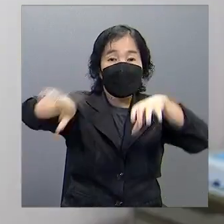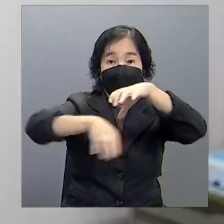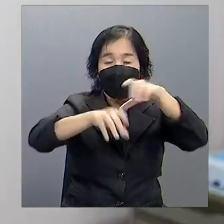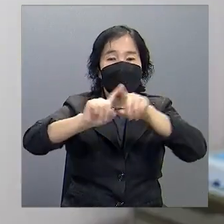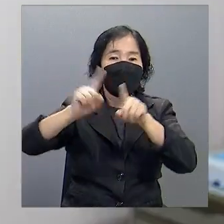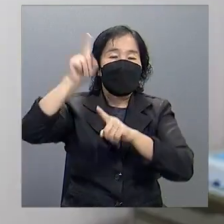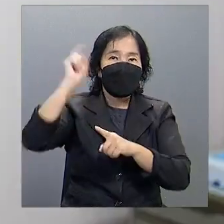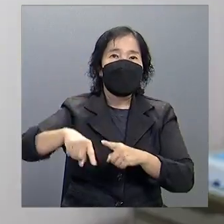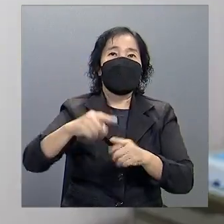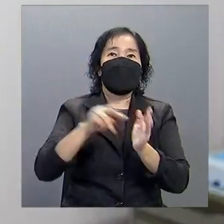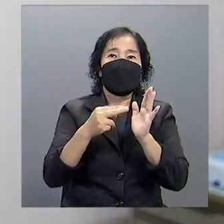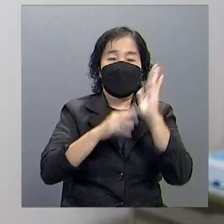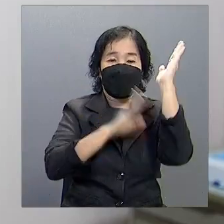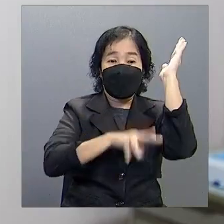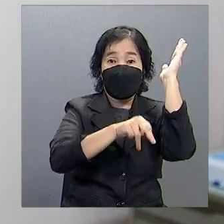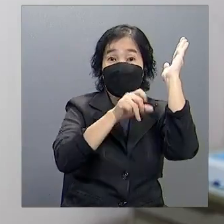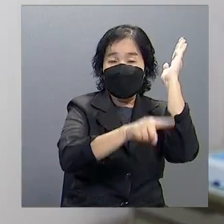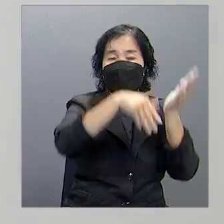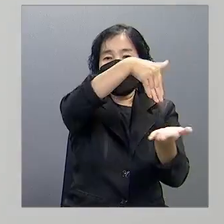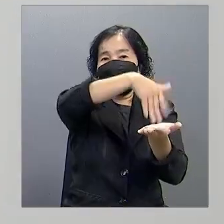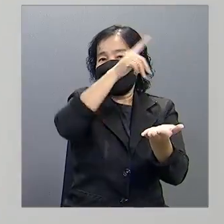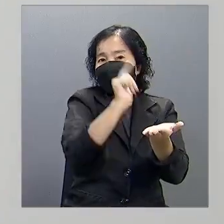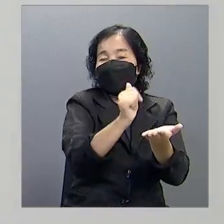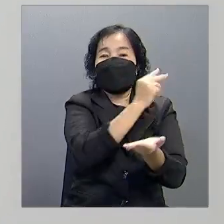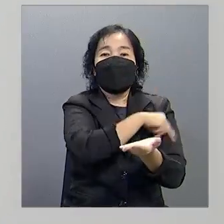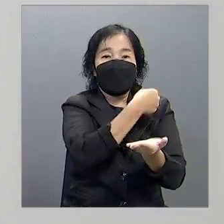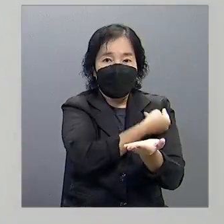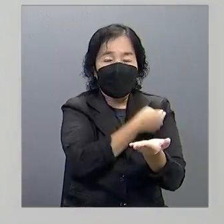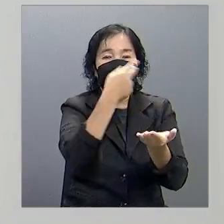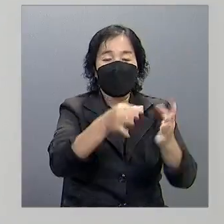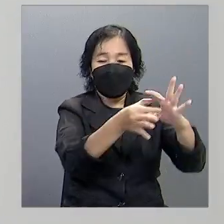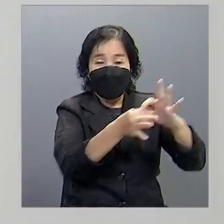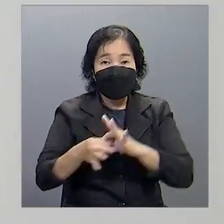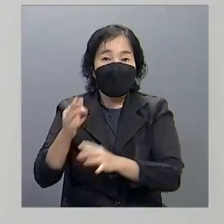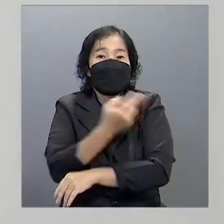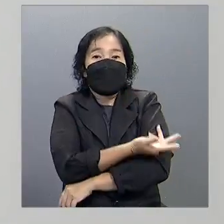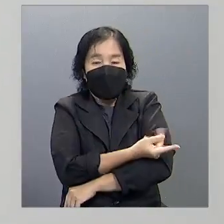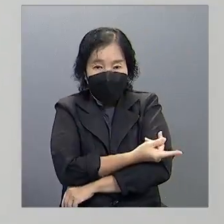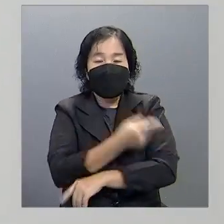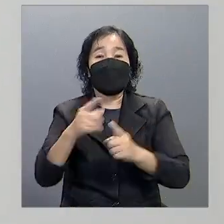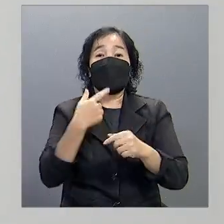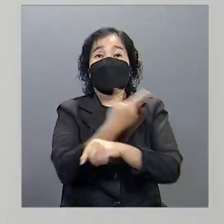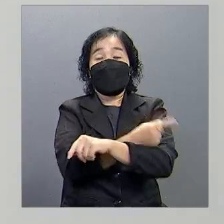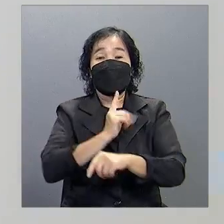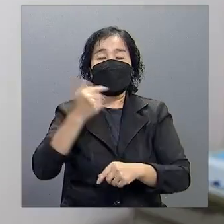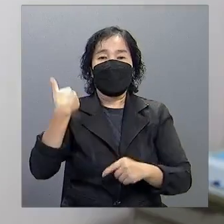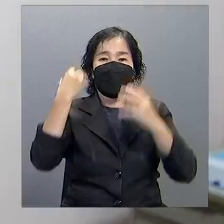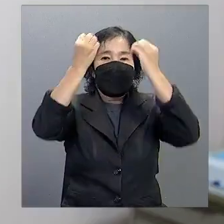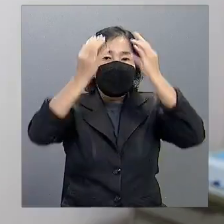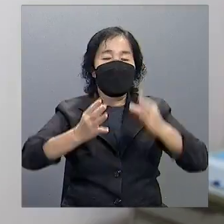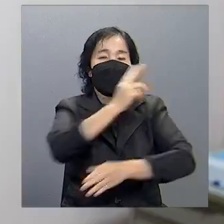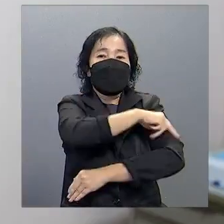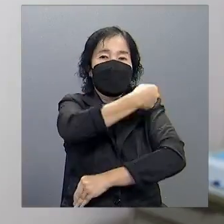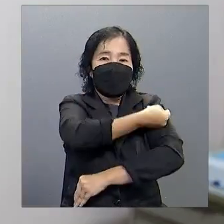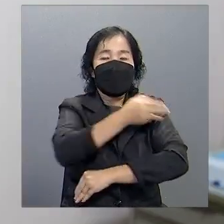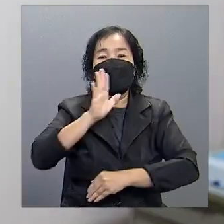ราชซึ่งดูแลในเขต11รองนะครับแล้วก็ที่สำคัญก็คือจังหวัดภูเก็ตนำโดยอาจารย์นายแพทย์สาธารณสุขจังหวัดใช้